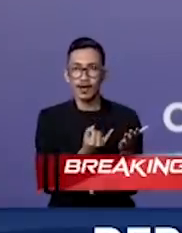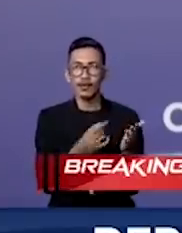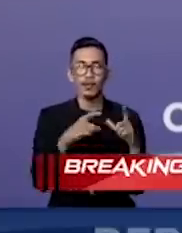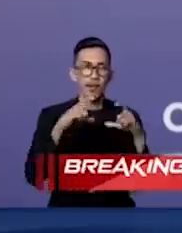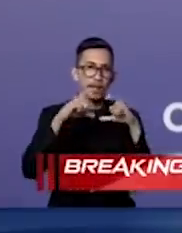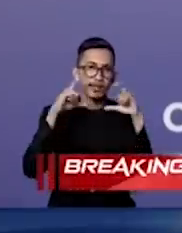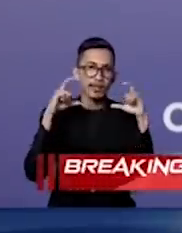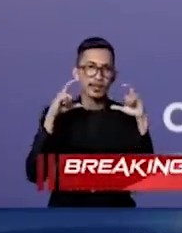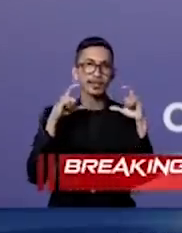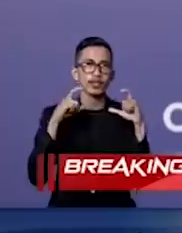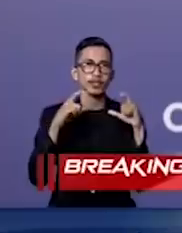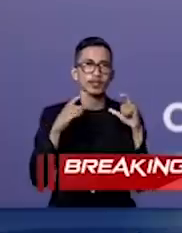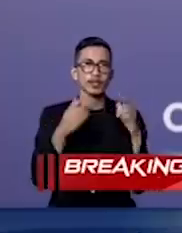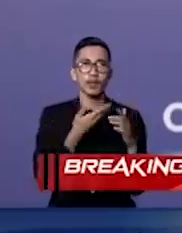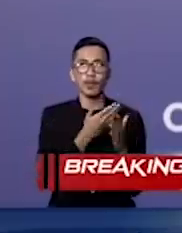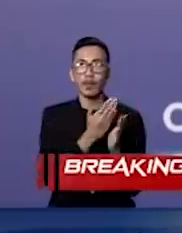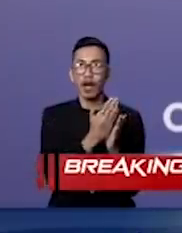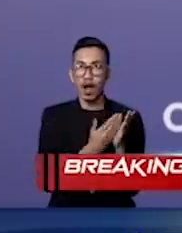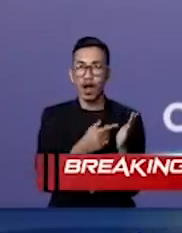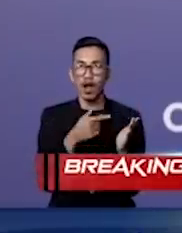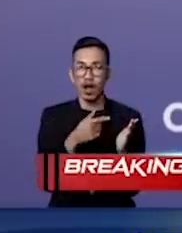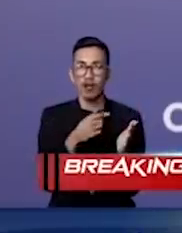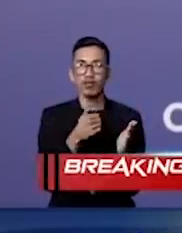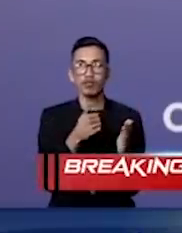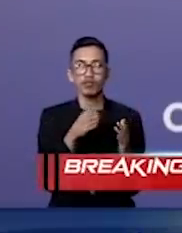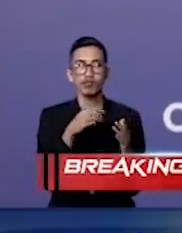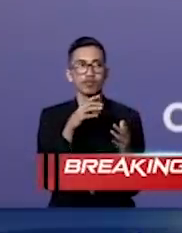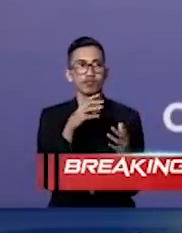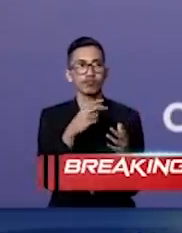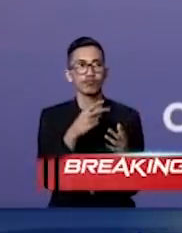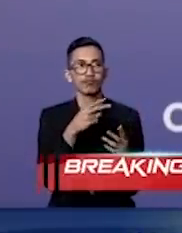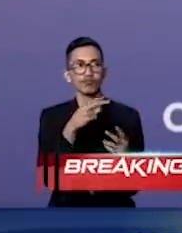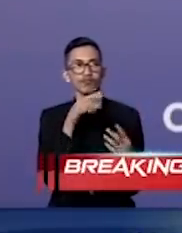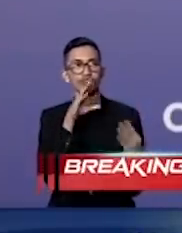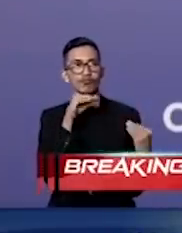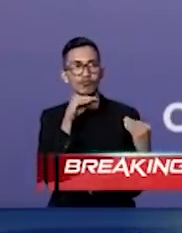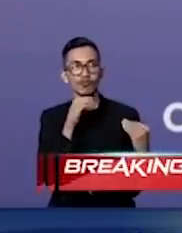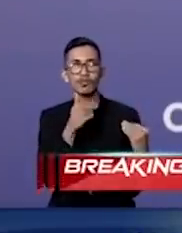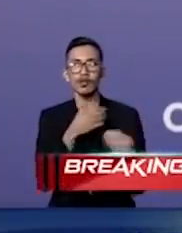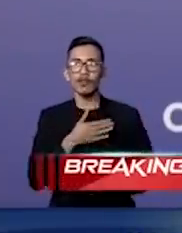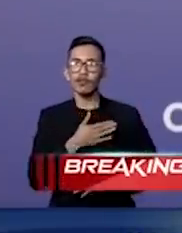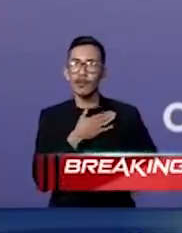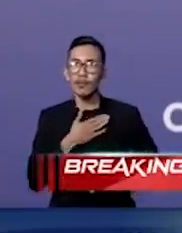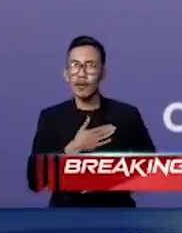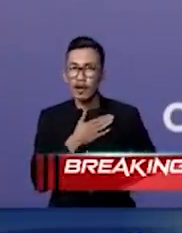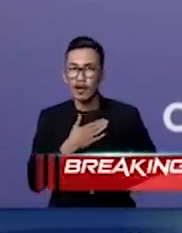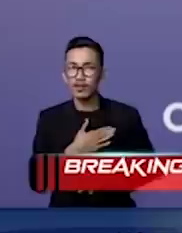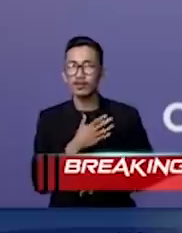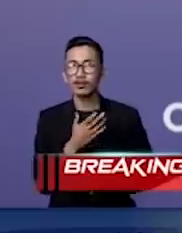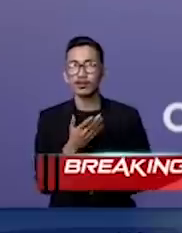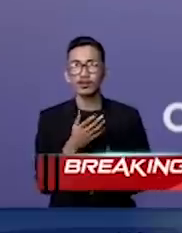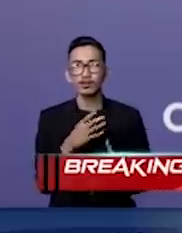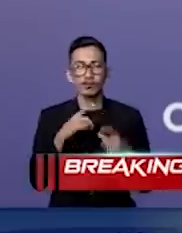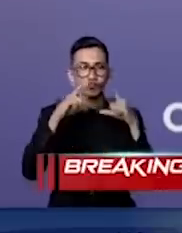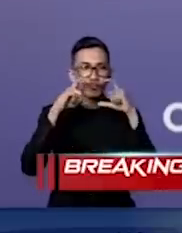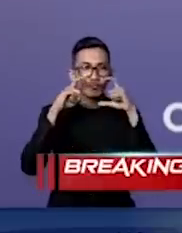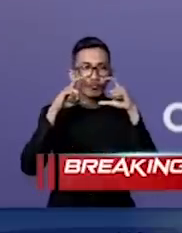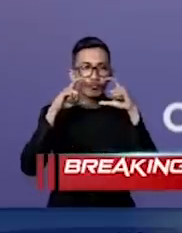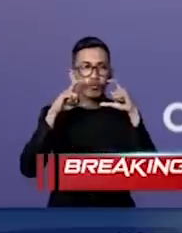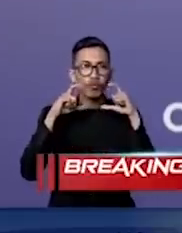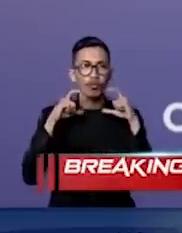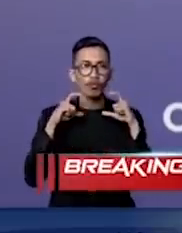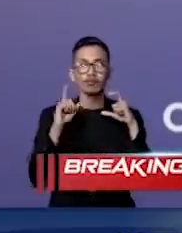masih memberikan ruang Dimana kita bisa berbicara dengan nyaman tanpa menyebabkan maskernya turun